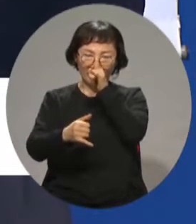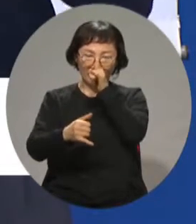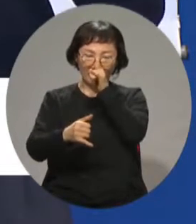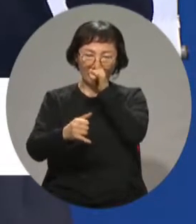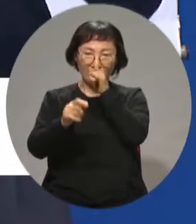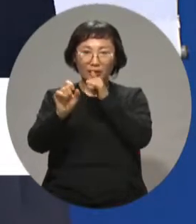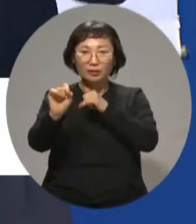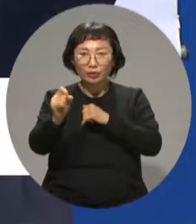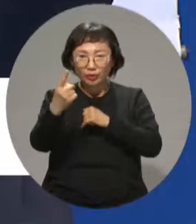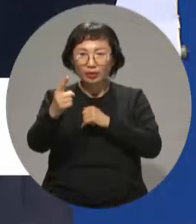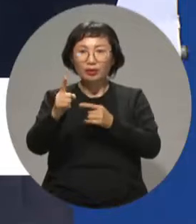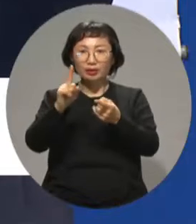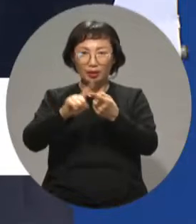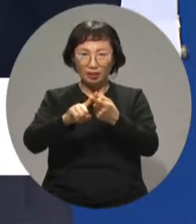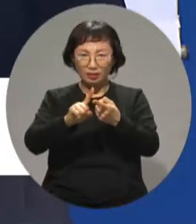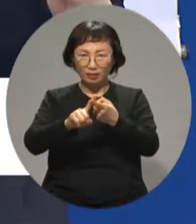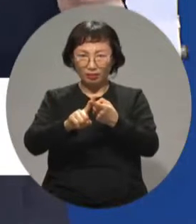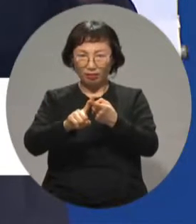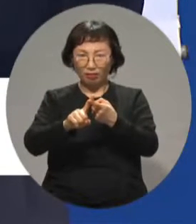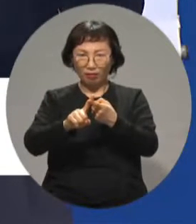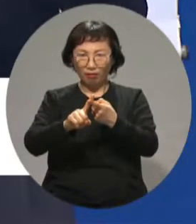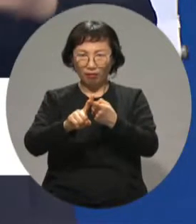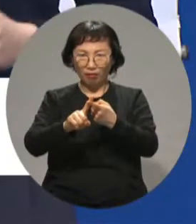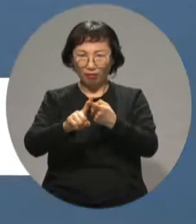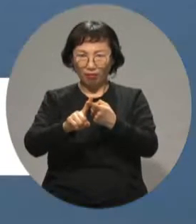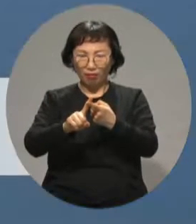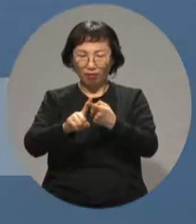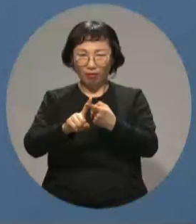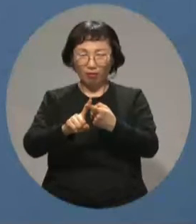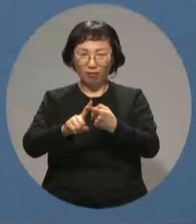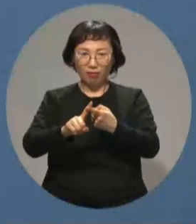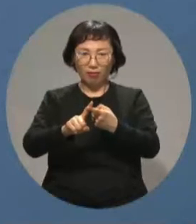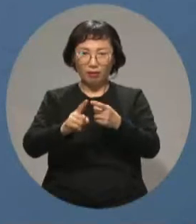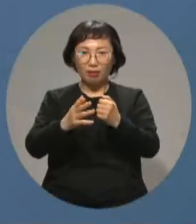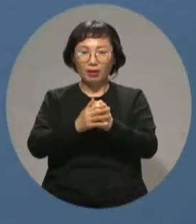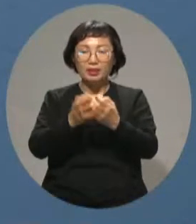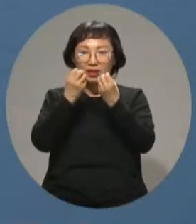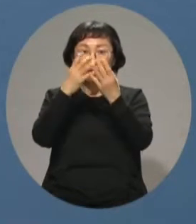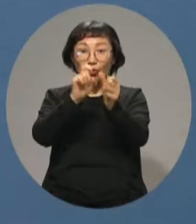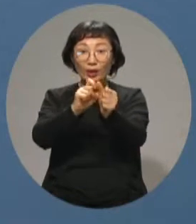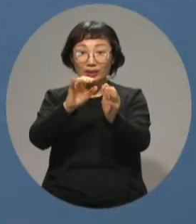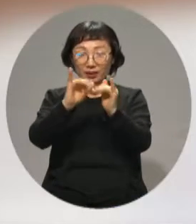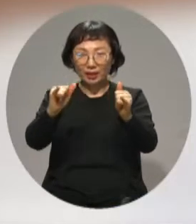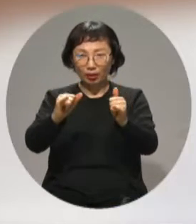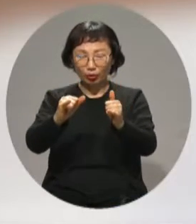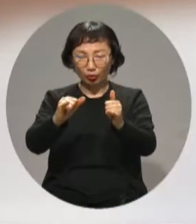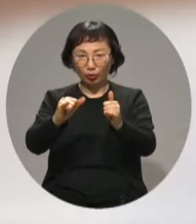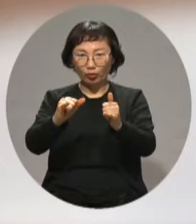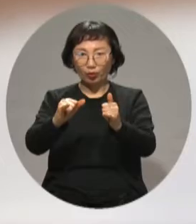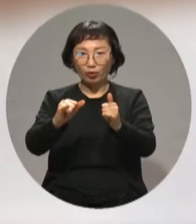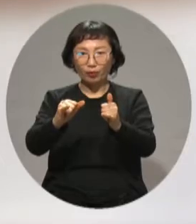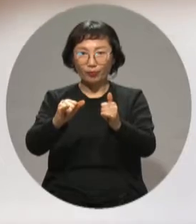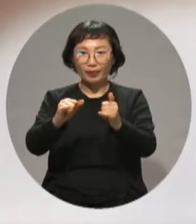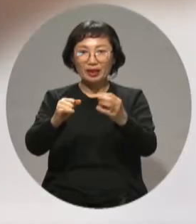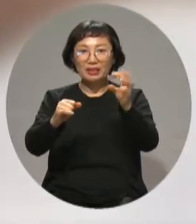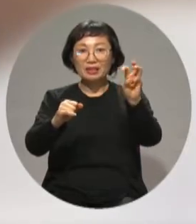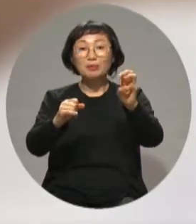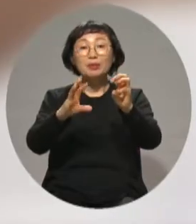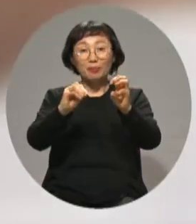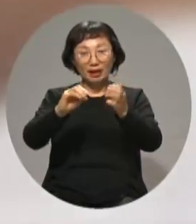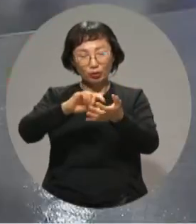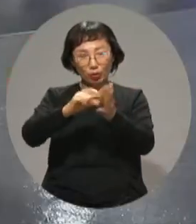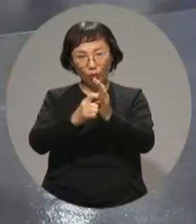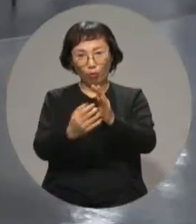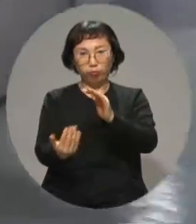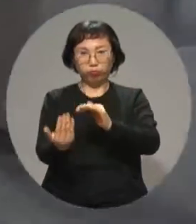이런거를 보드 볼 수 있는 생활 방식도 필요할 수 있습니다 국내에 신규 확진 자도 30만명 때로 올라서면서 정점